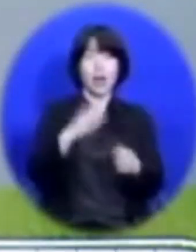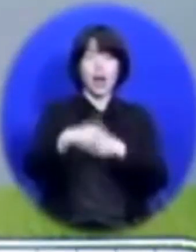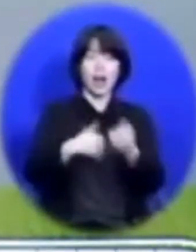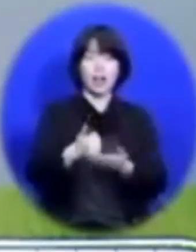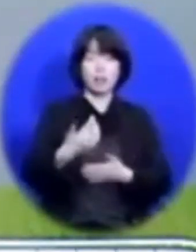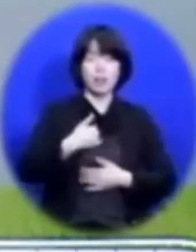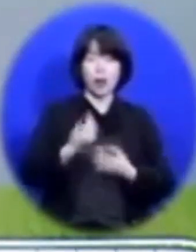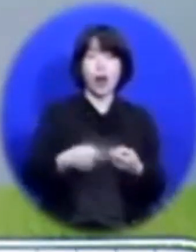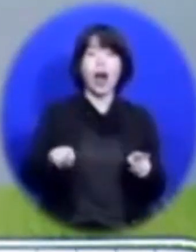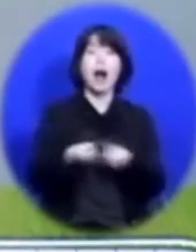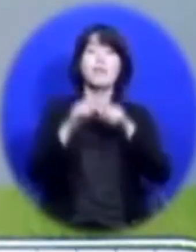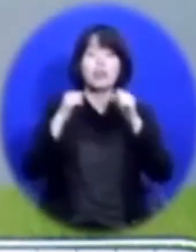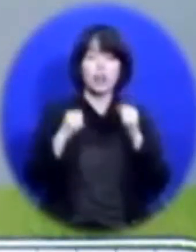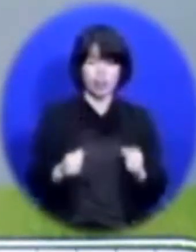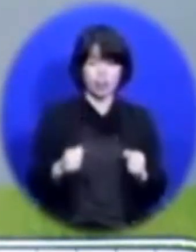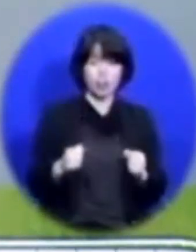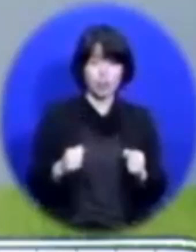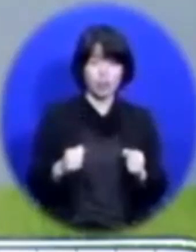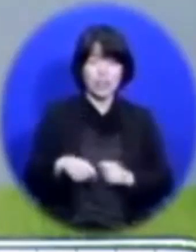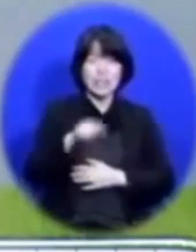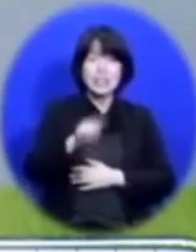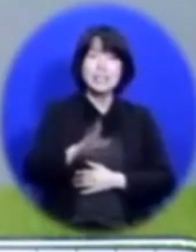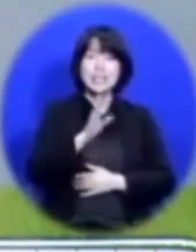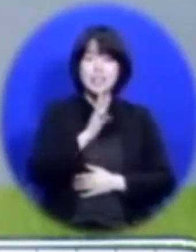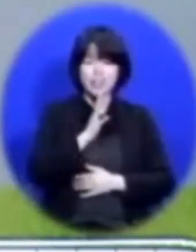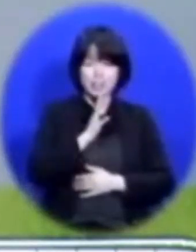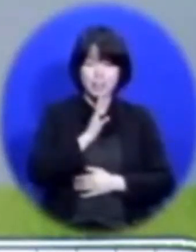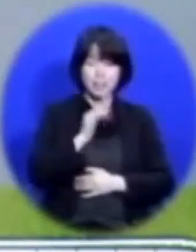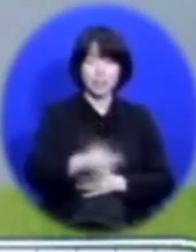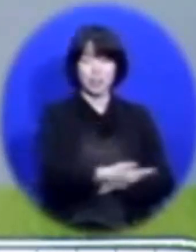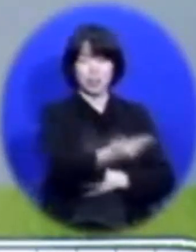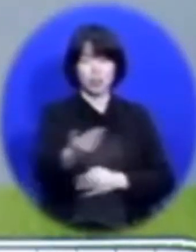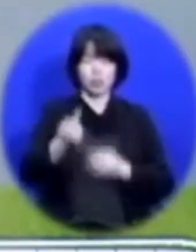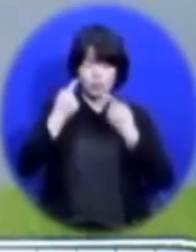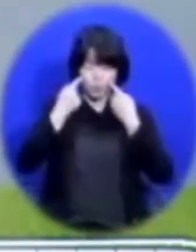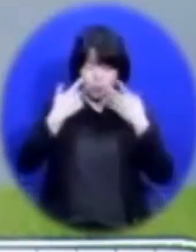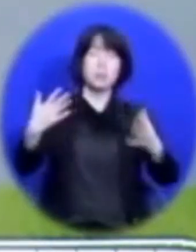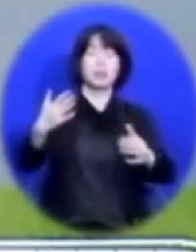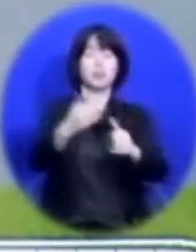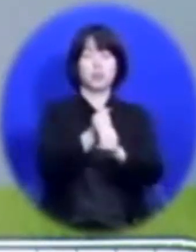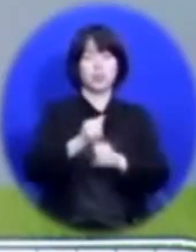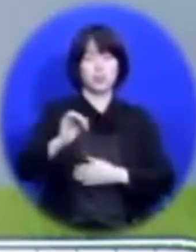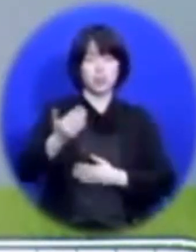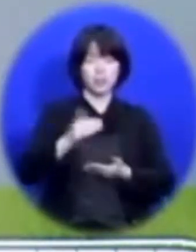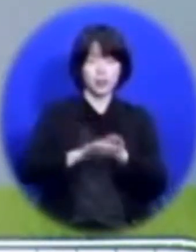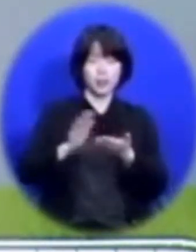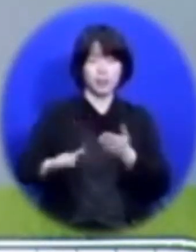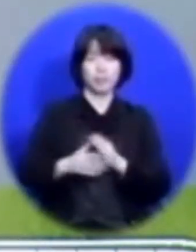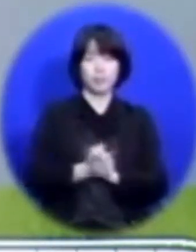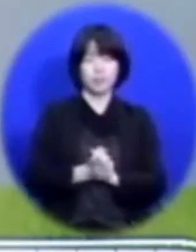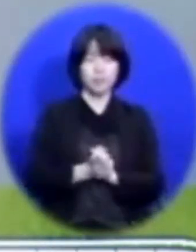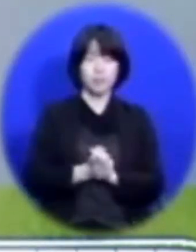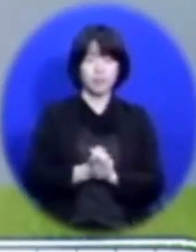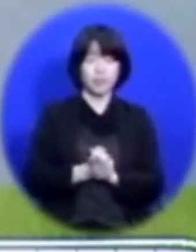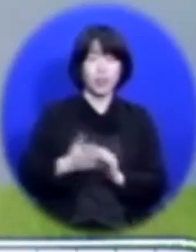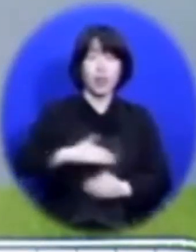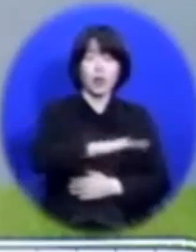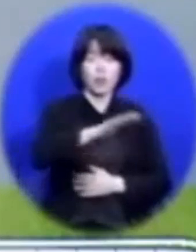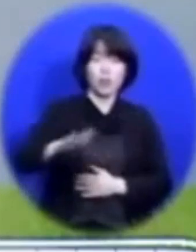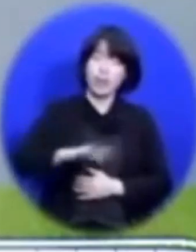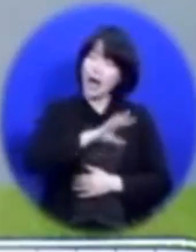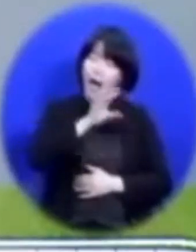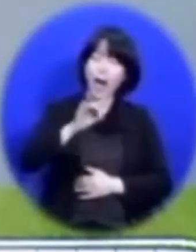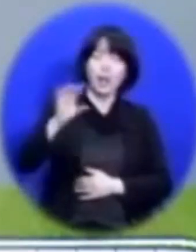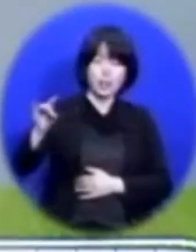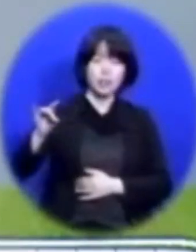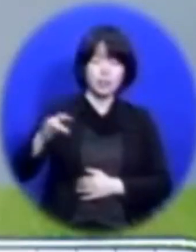나와 ​​함께계십니다.당신은 이진실을굳게붙잡아야합니다.우리는이세상을살아가면서때때로